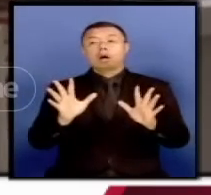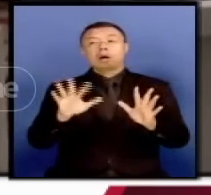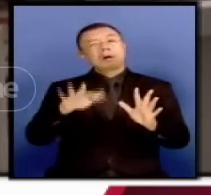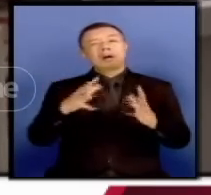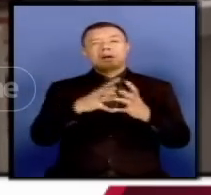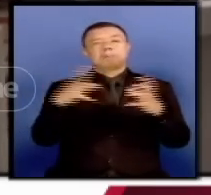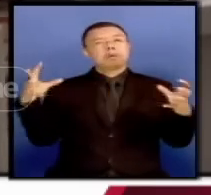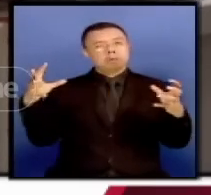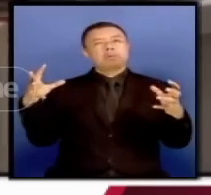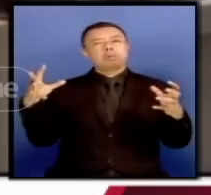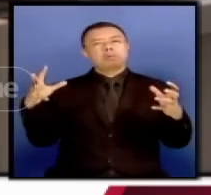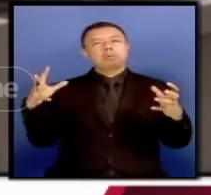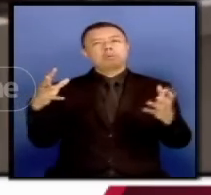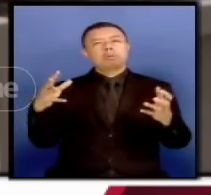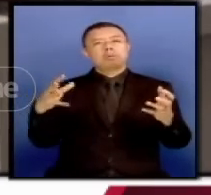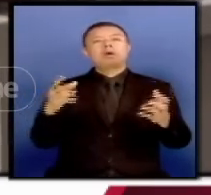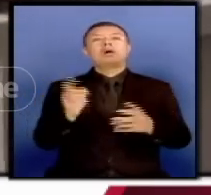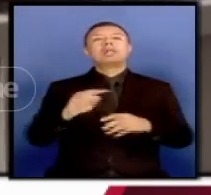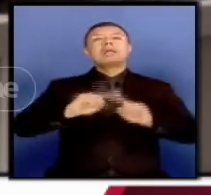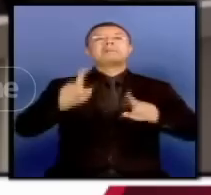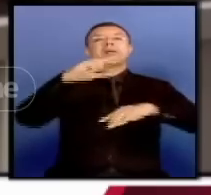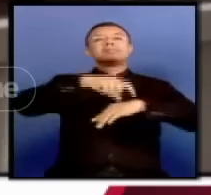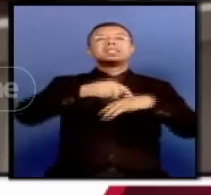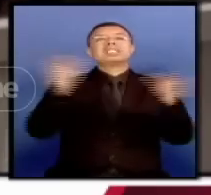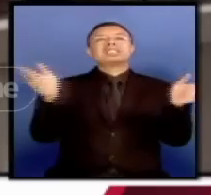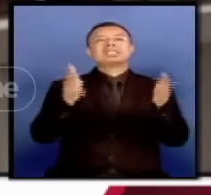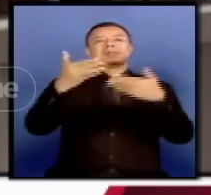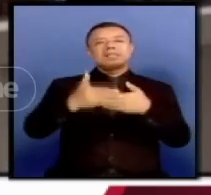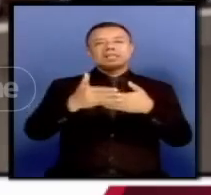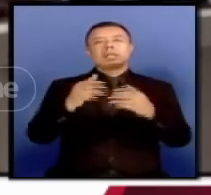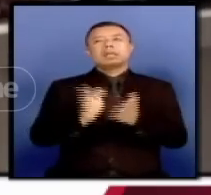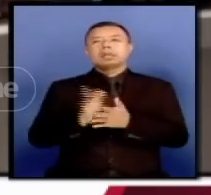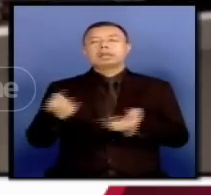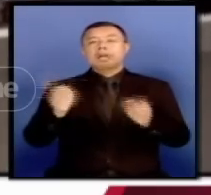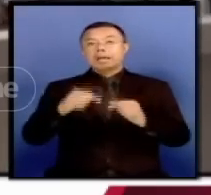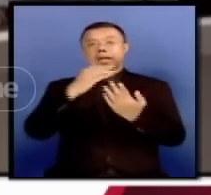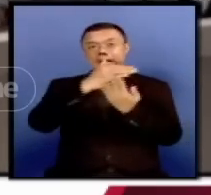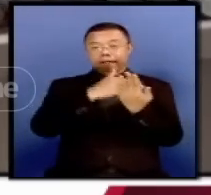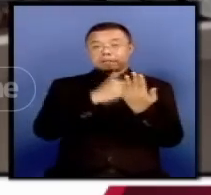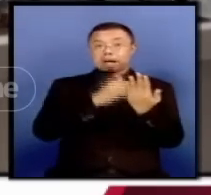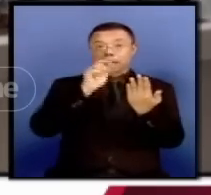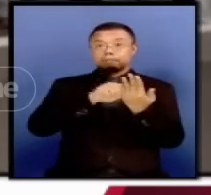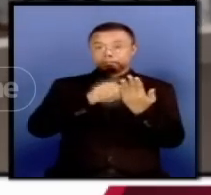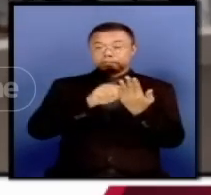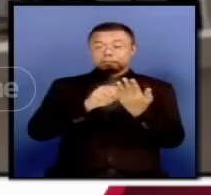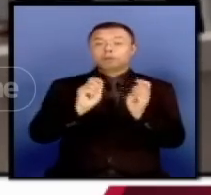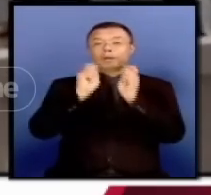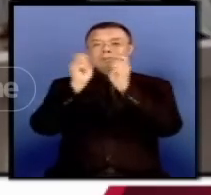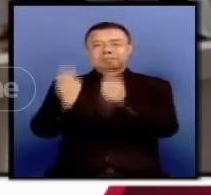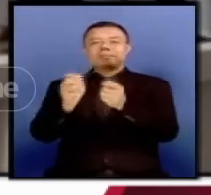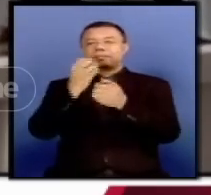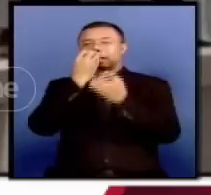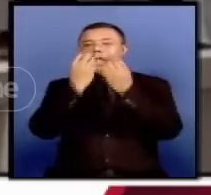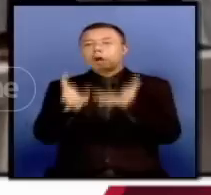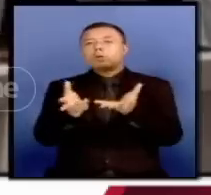kadang-kadang lebih dari kapasitas masjidnya sendiri. Sehingga memang di daftar ini diberitahu